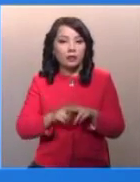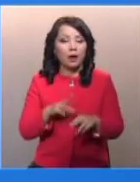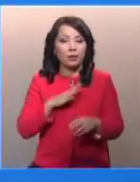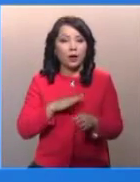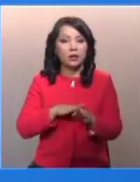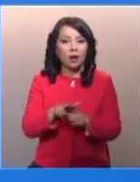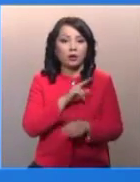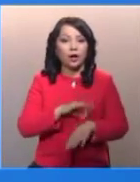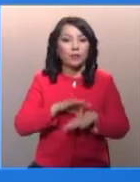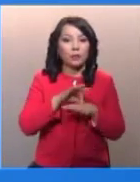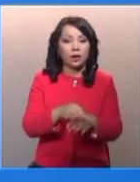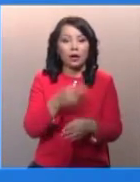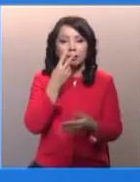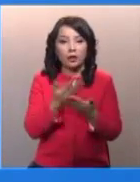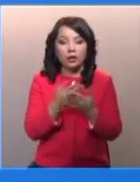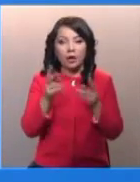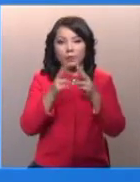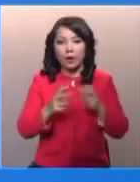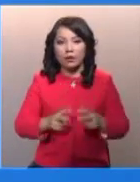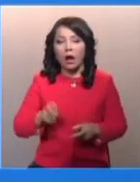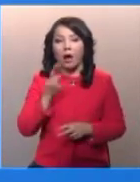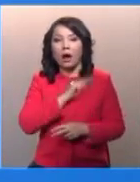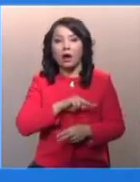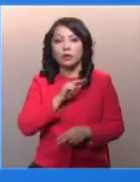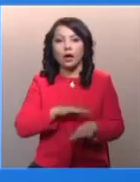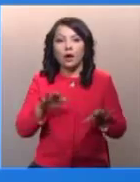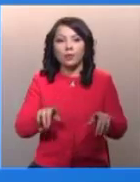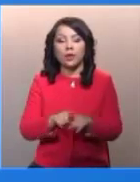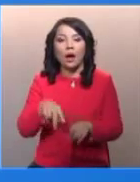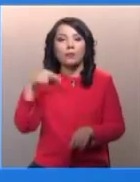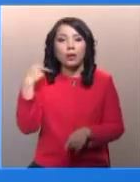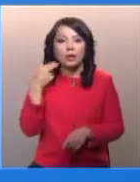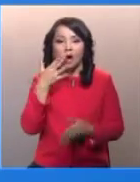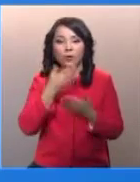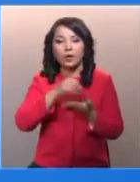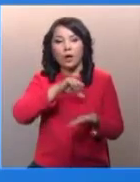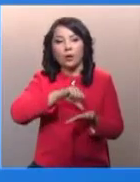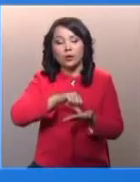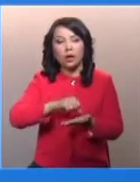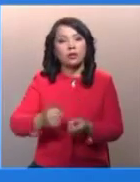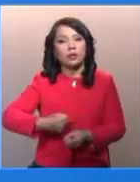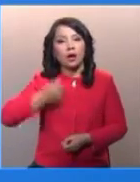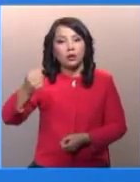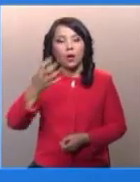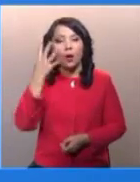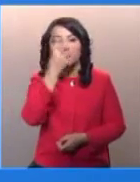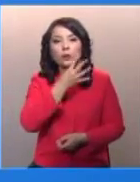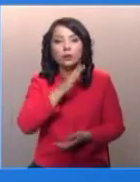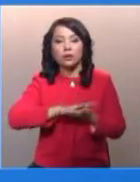мәртебесін өсіріп отыр. Яғни бұл жерде ол уәкілді президент өзінің өкімімен тағайындайды 4 жылға.